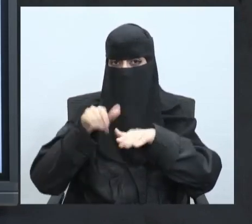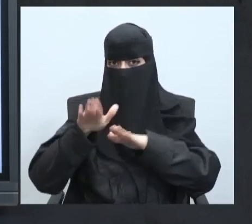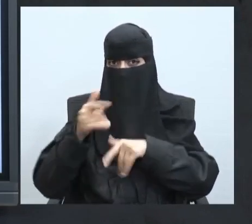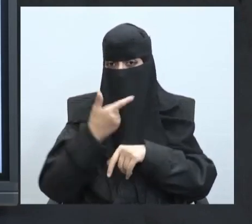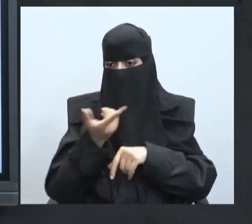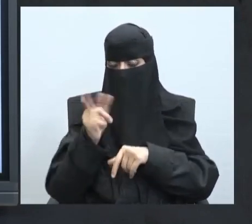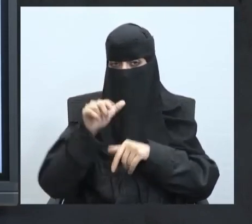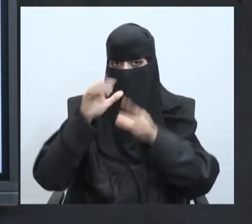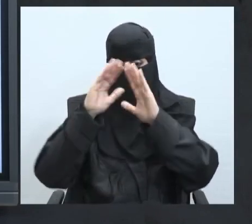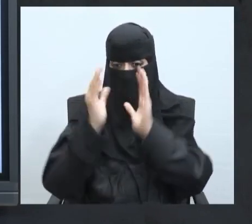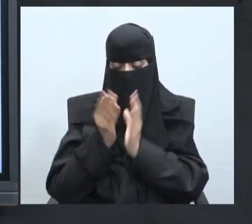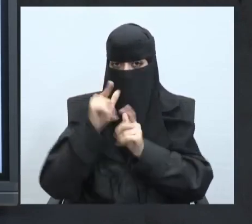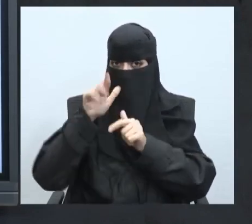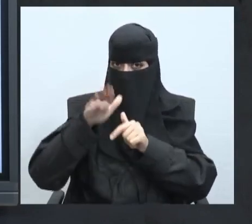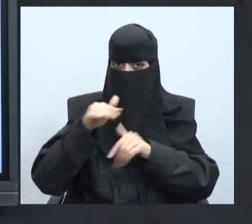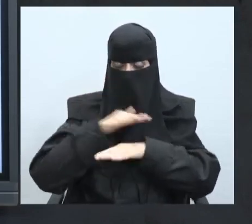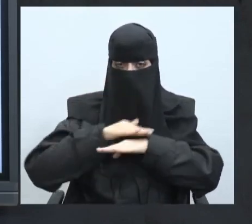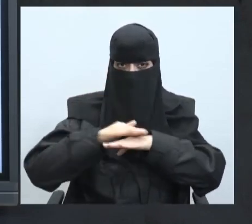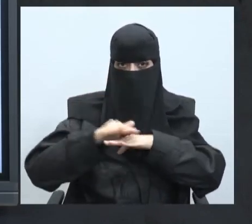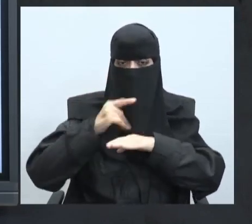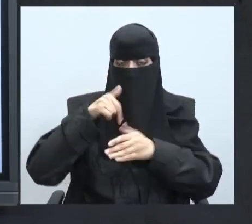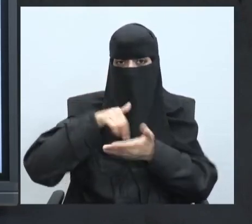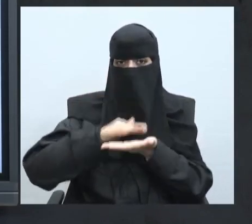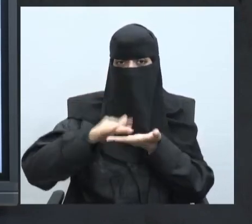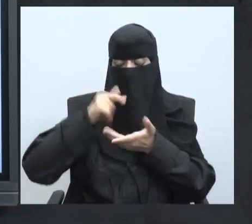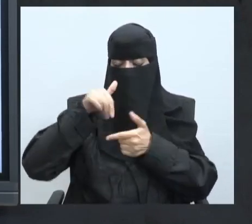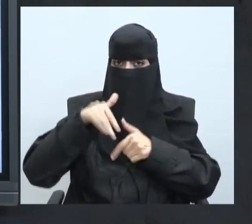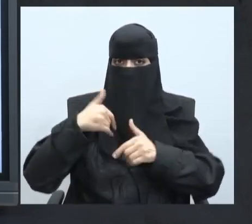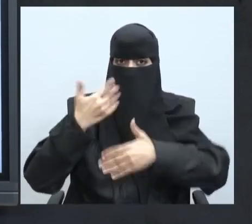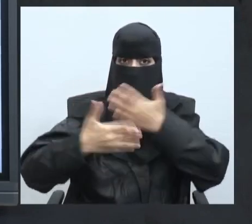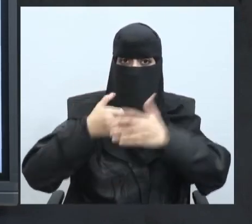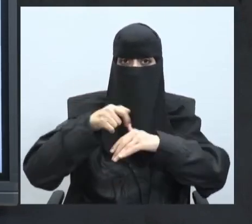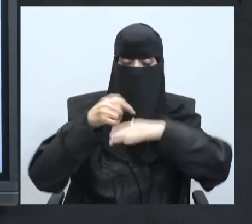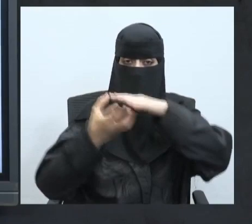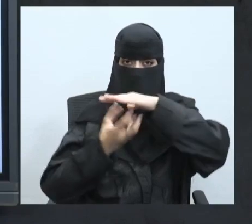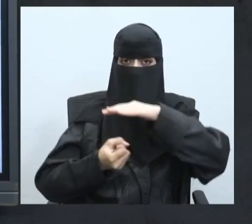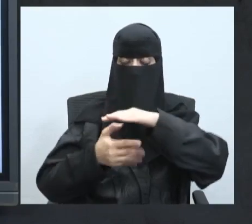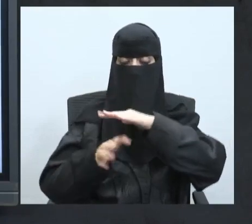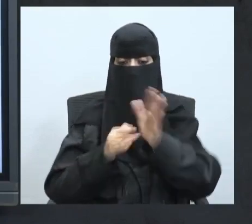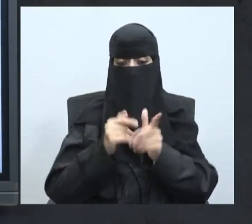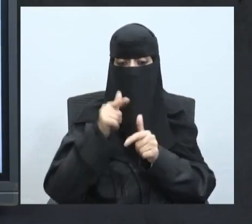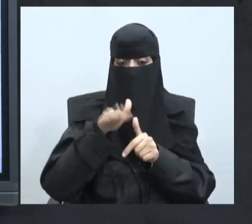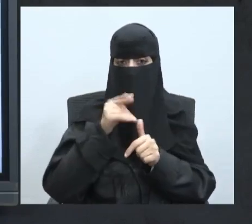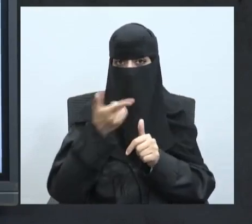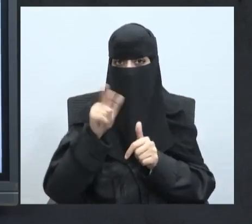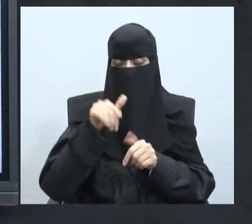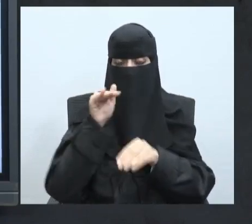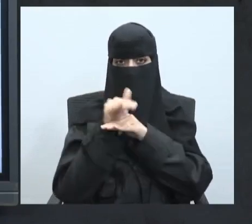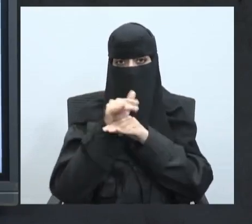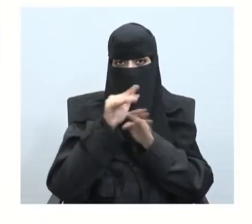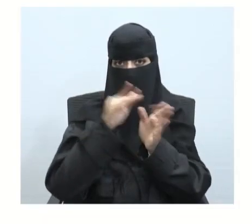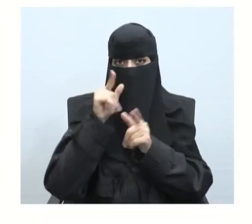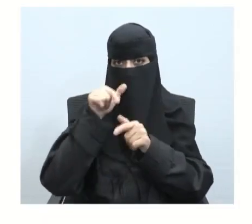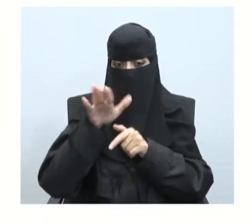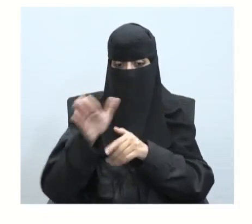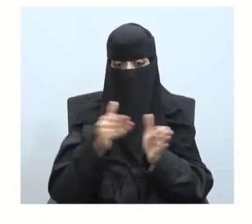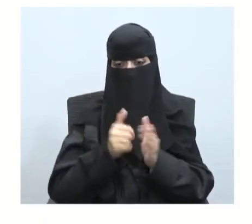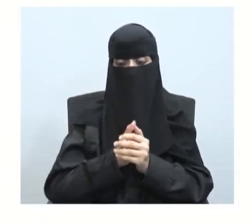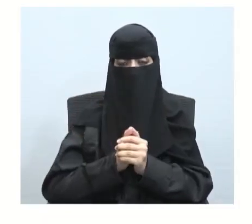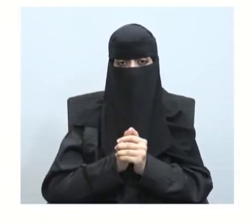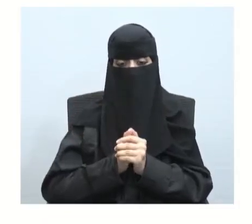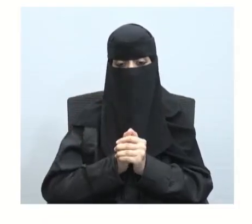اي جسم موجود على سطح الارض لديه طاقه وضع جاذبيه فندرسها من هذه